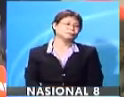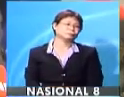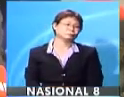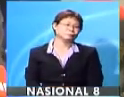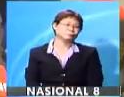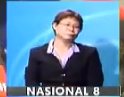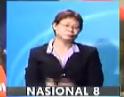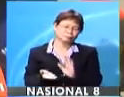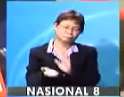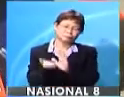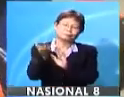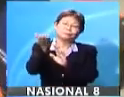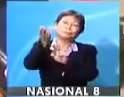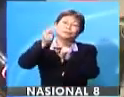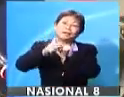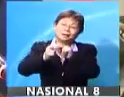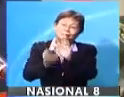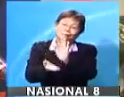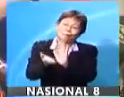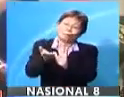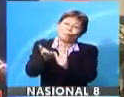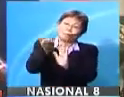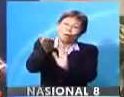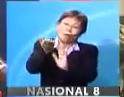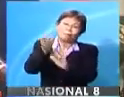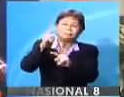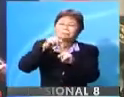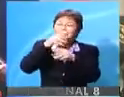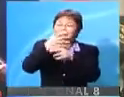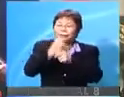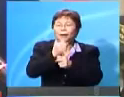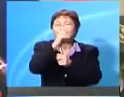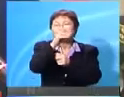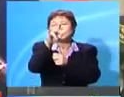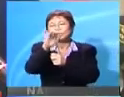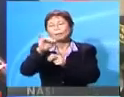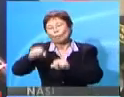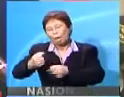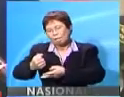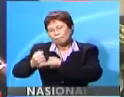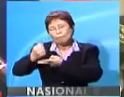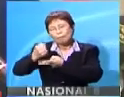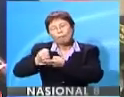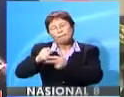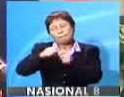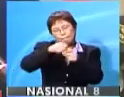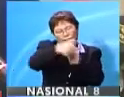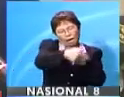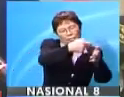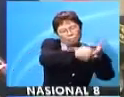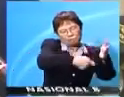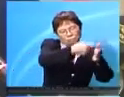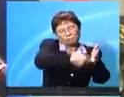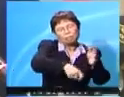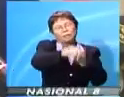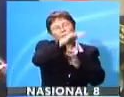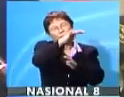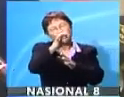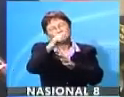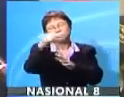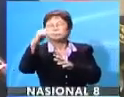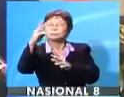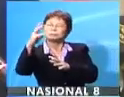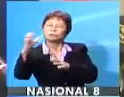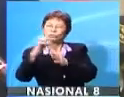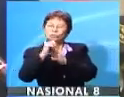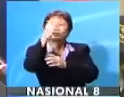Tapi peningkatan relief ini menyebabkan mereka yang tak dapat BRIM ni boleh dapat saving dari segi pembayaran tax lebih kurang dalam RM400 ke